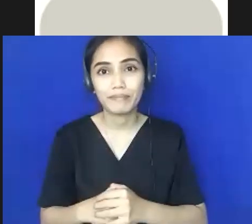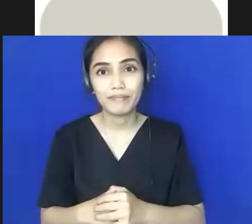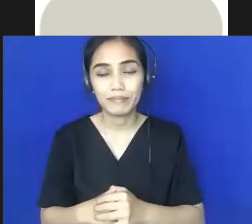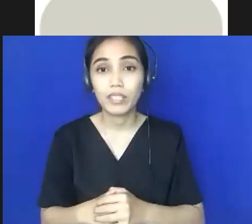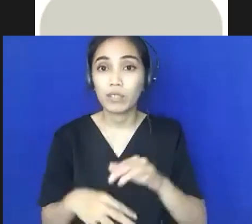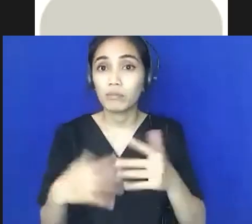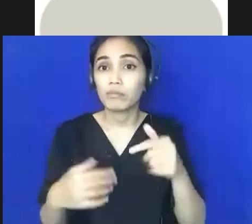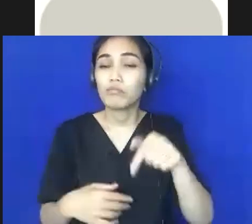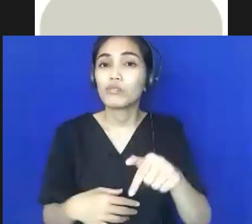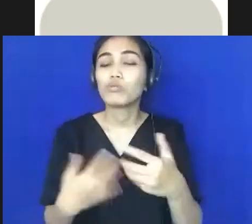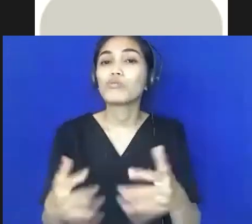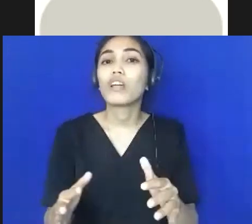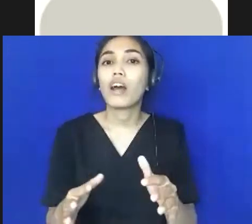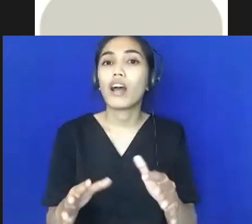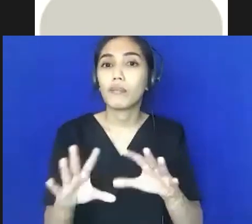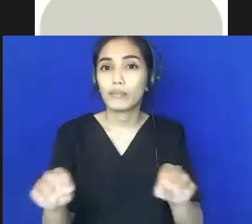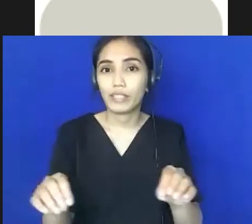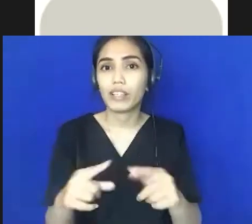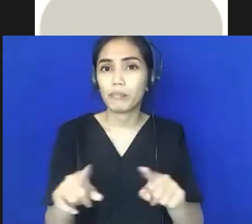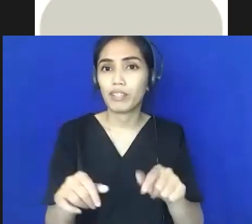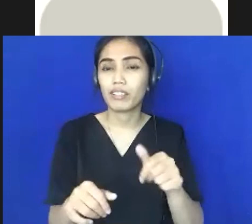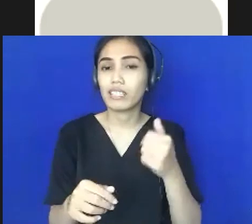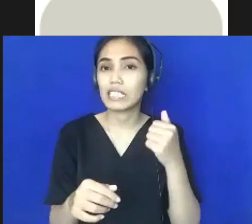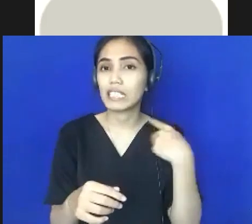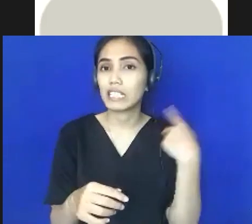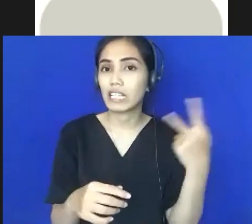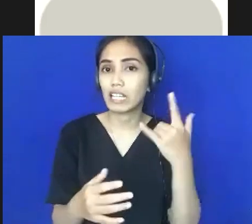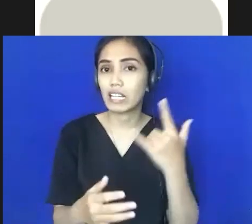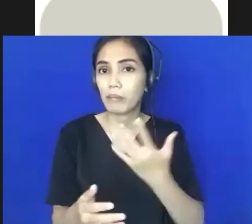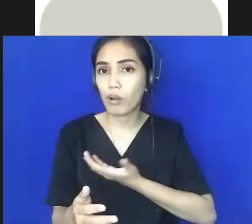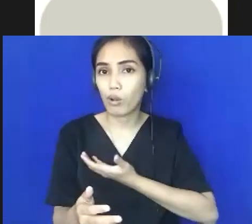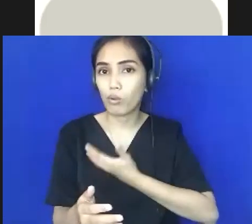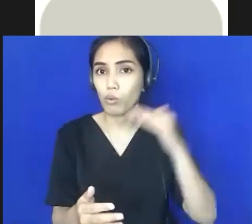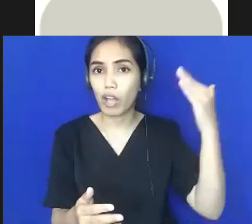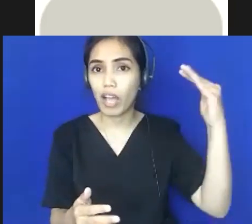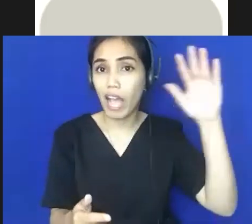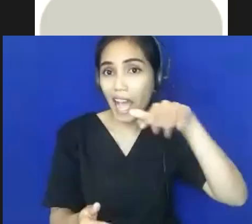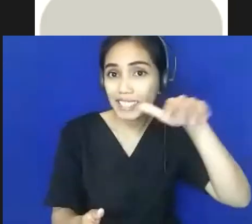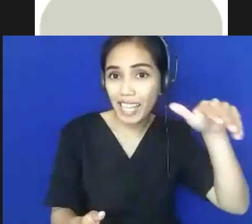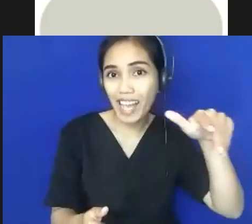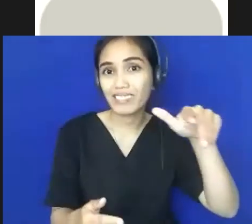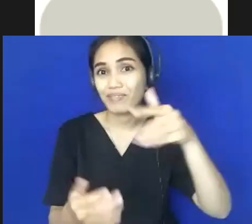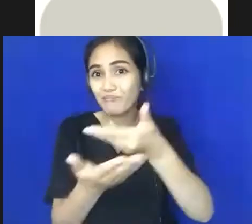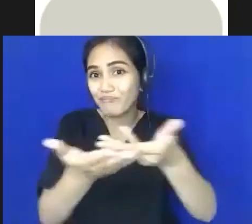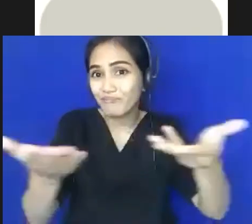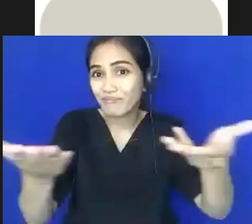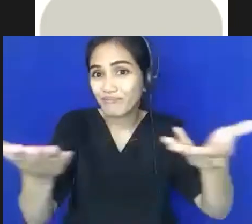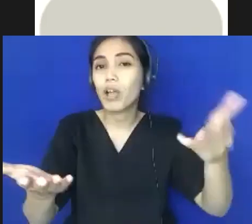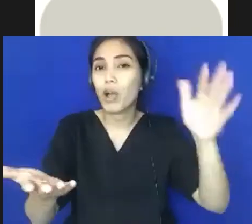Walaupun sesi ini sudah selesai, namun kami juga masih tetap ingin mengajak Bapak Ibu untuk